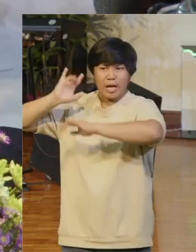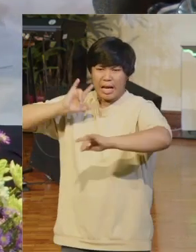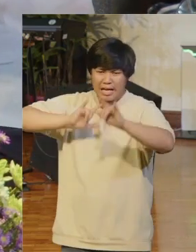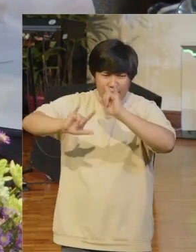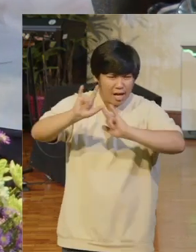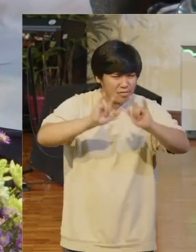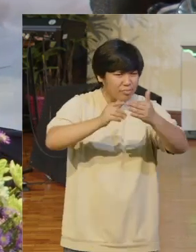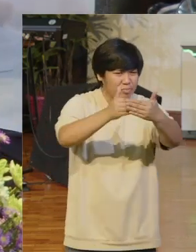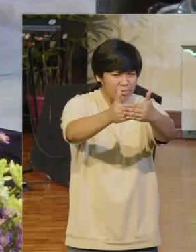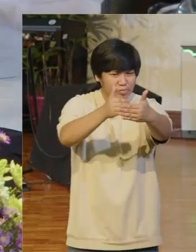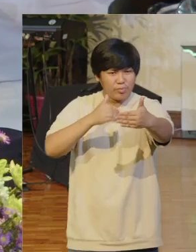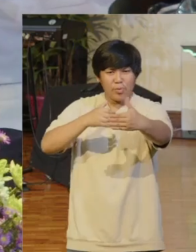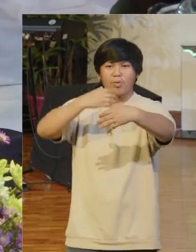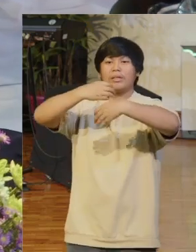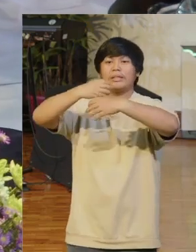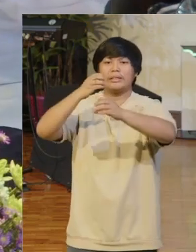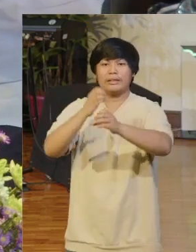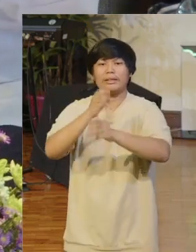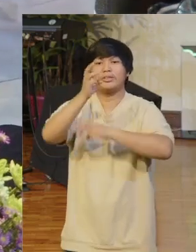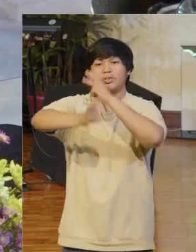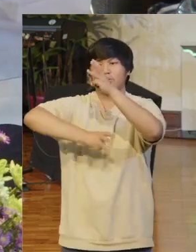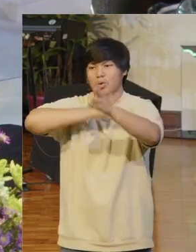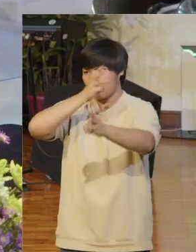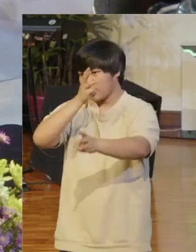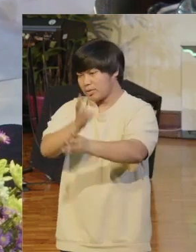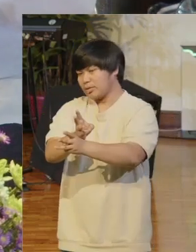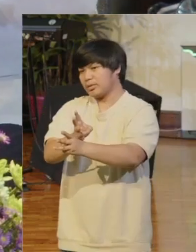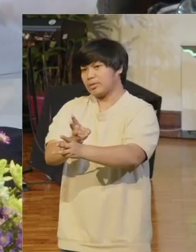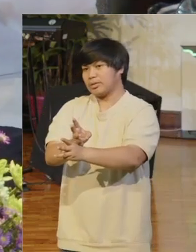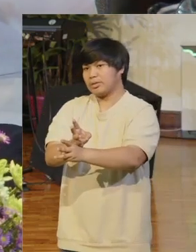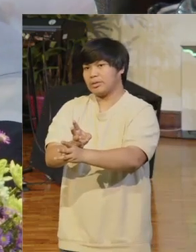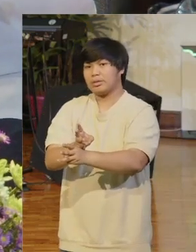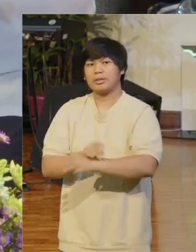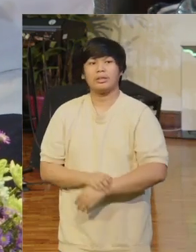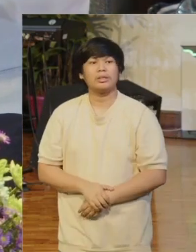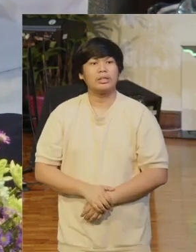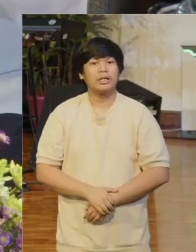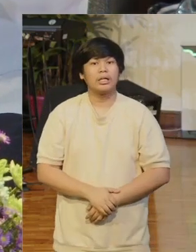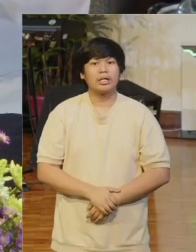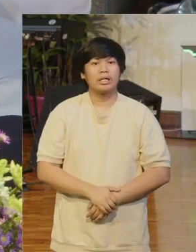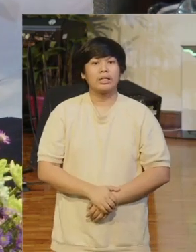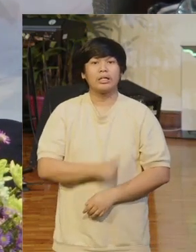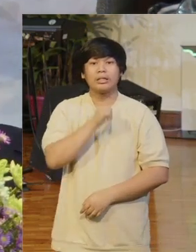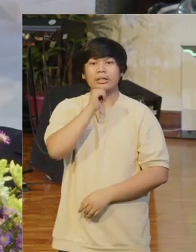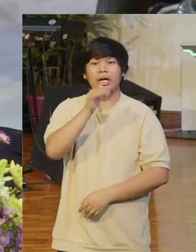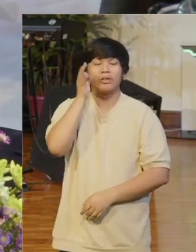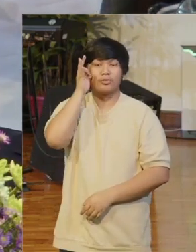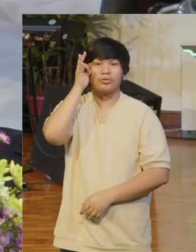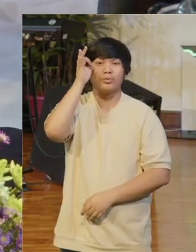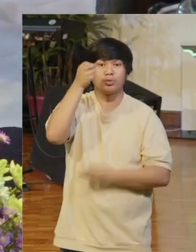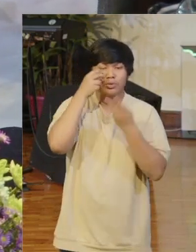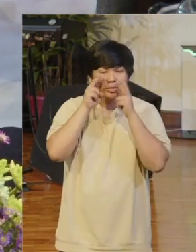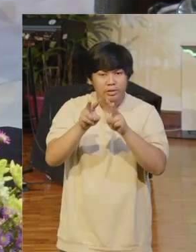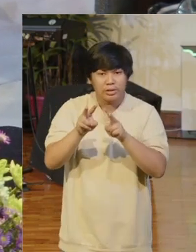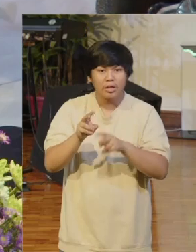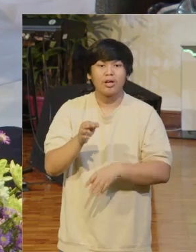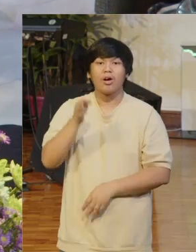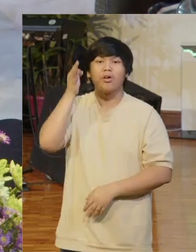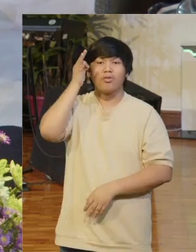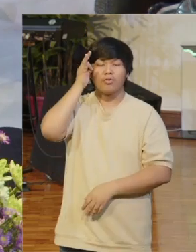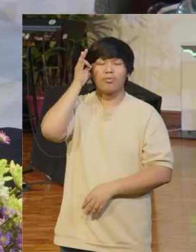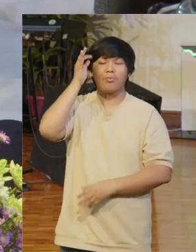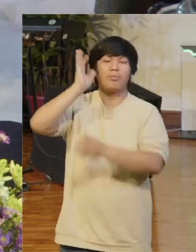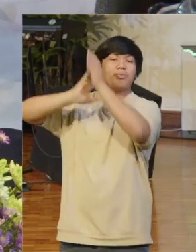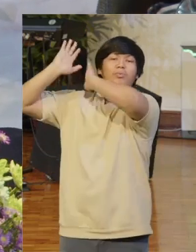noong araw pa, before the foundation of the world. Hindi yan foresaw. Foreknew, ang ibig po sabihin